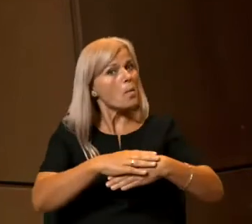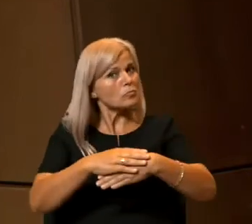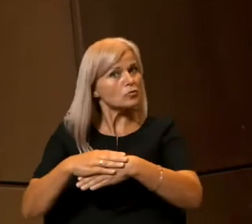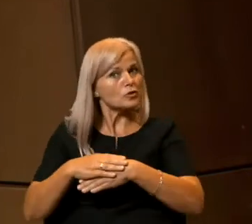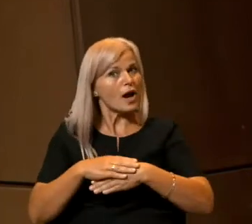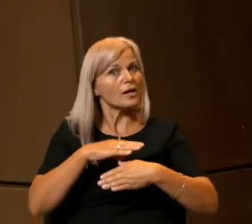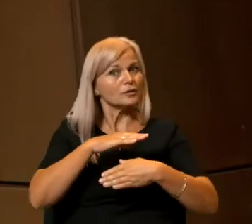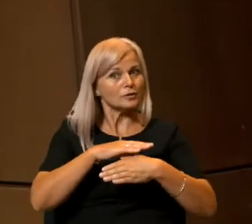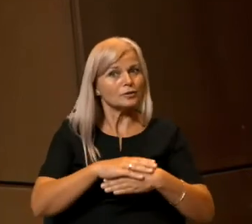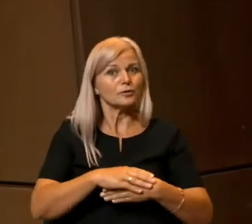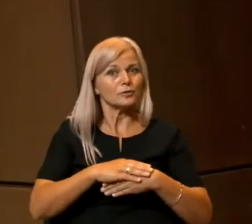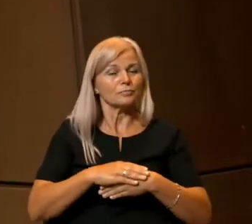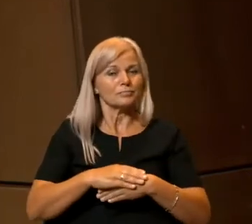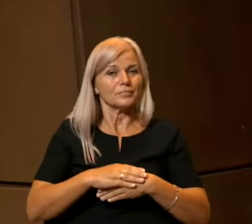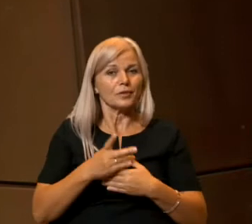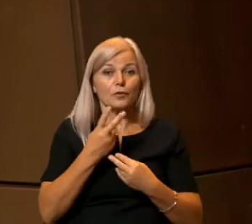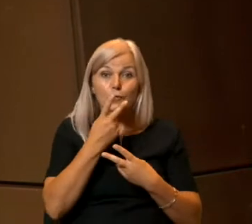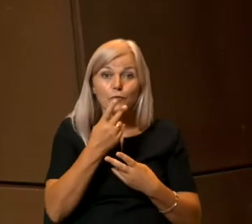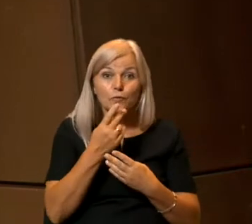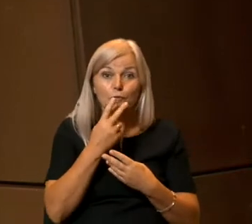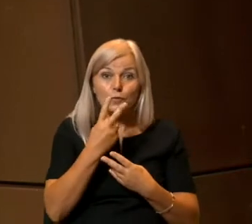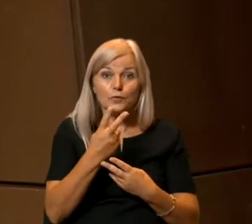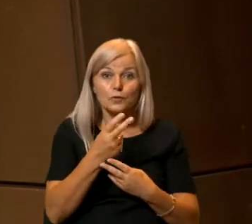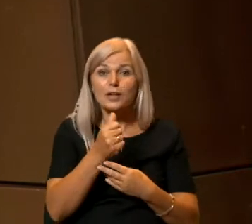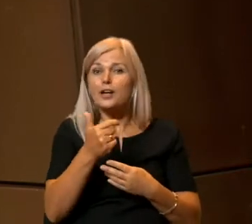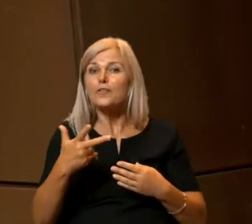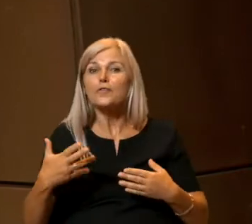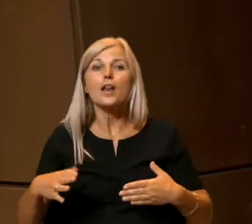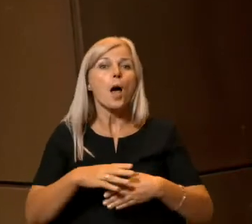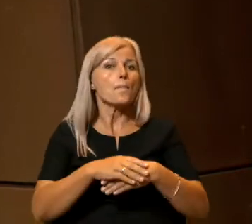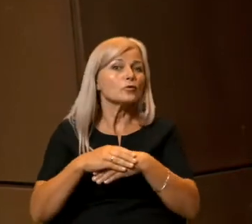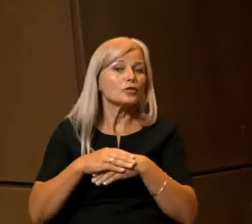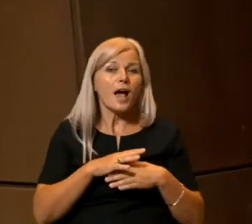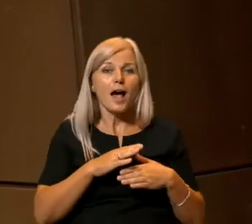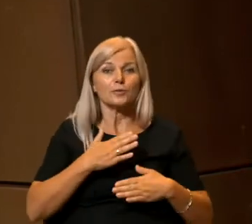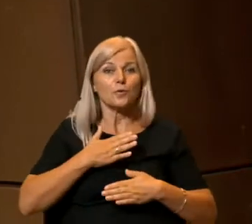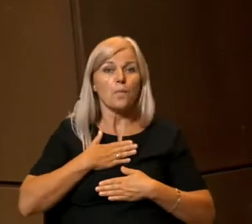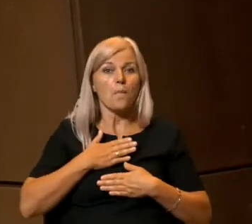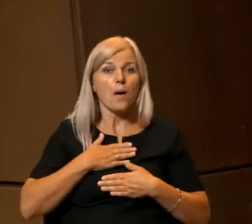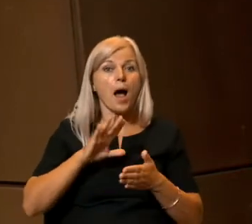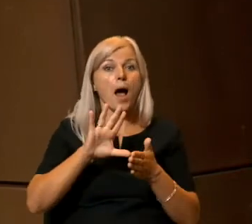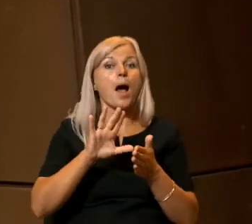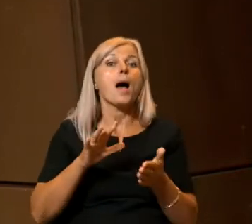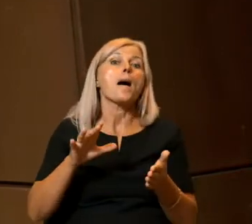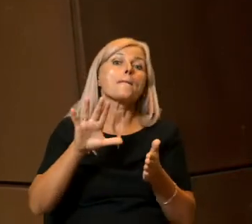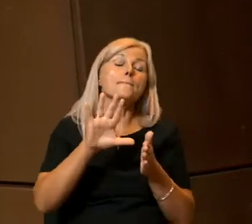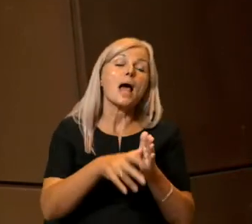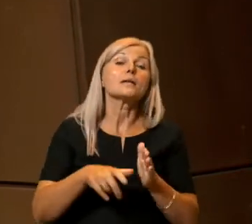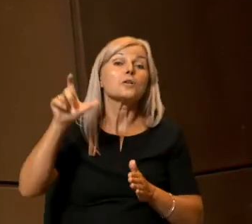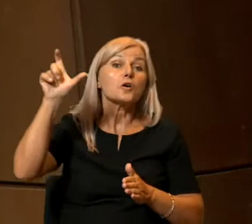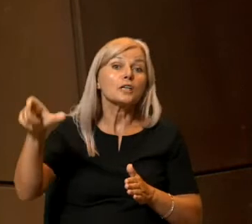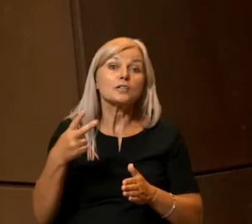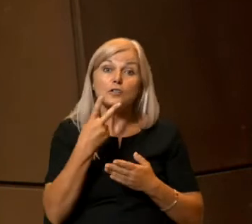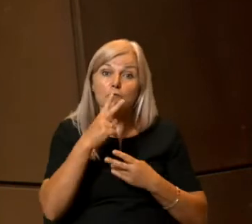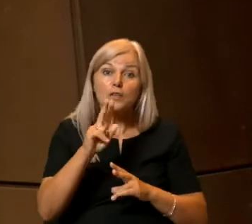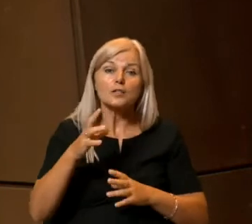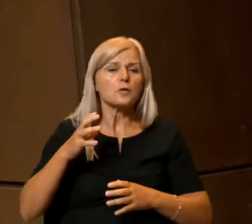Państwo, ilu dobrych przyjaciół ma Gdańsk, że możemy dzisiaj odzwierciedlić bogactwo